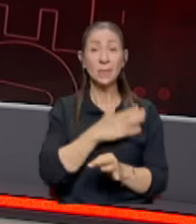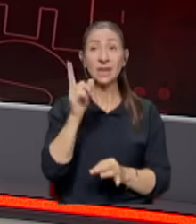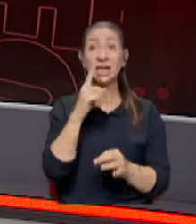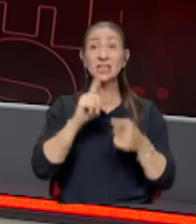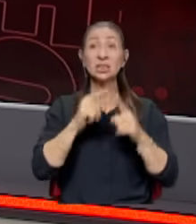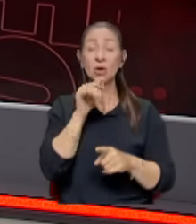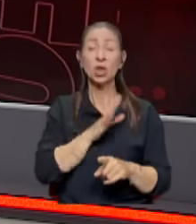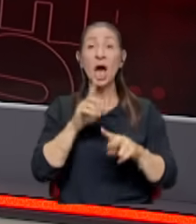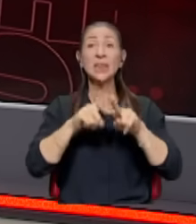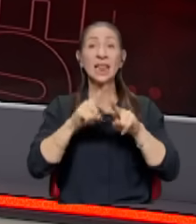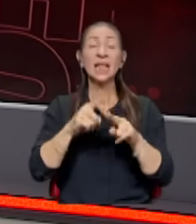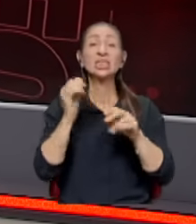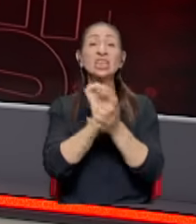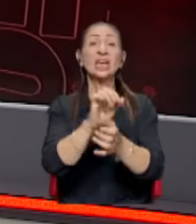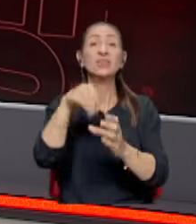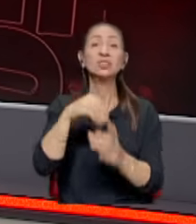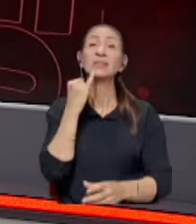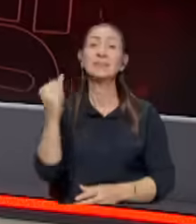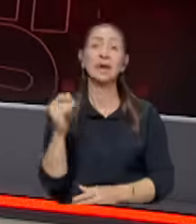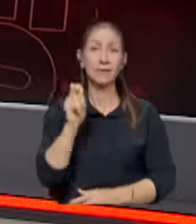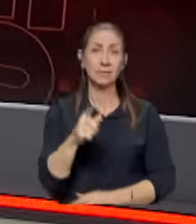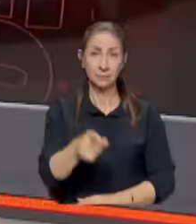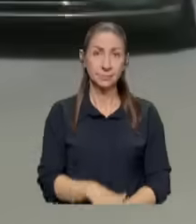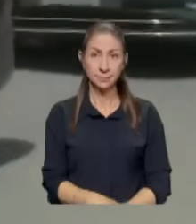Kılıçdaroğlu Atalay'ı cezaevinde ziyaret etti.